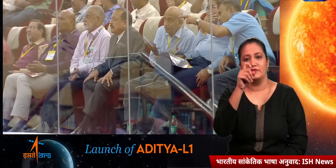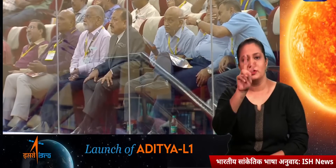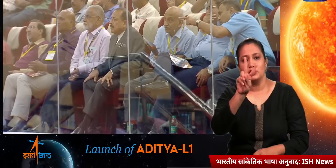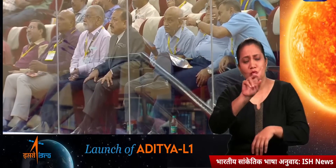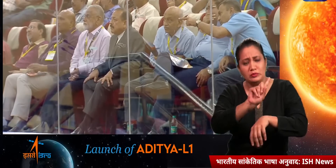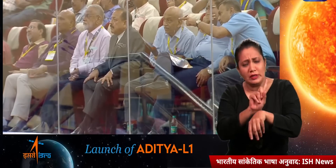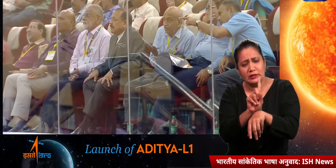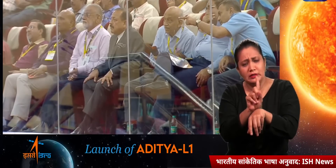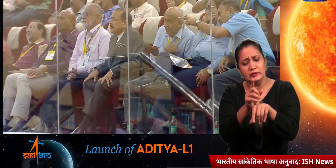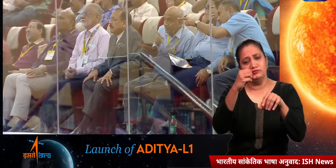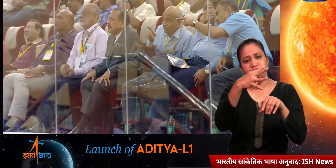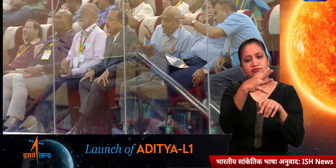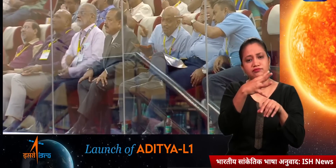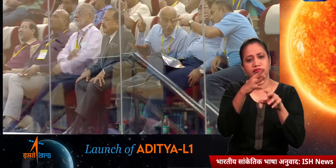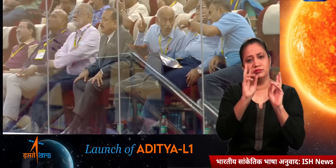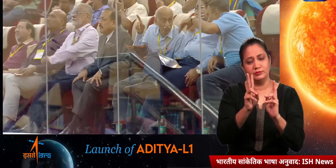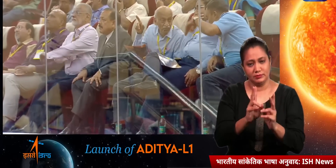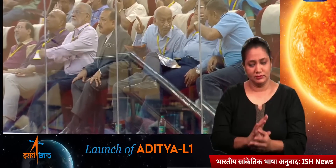जाएगा।